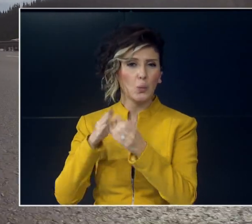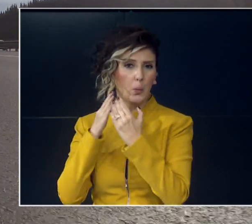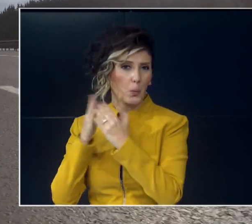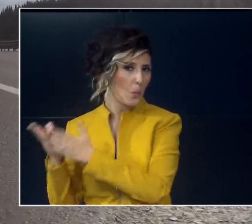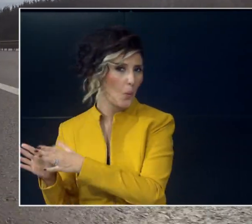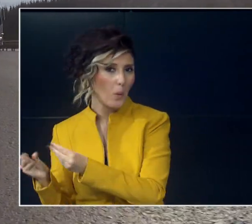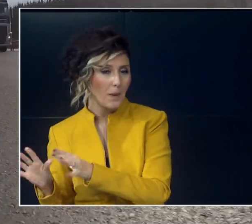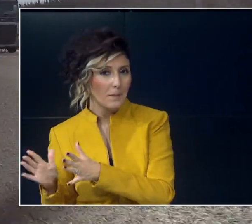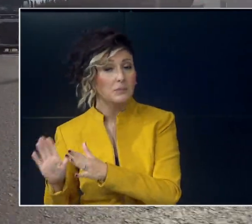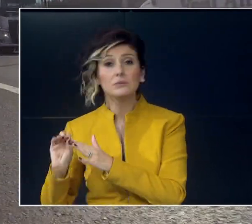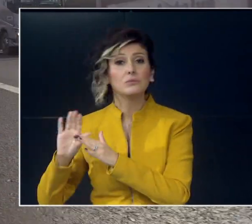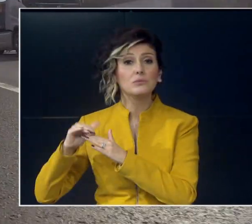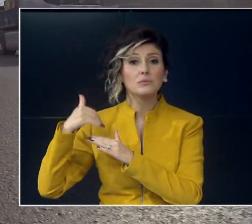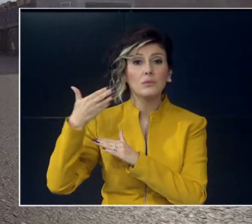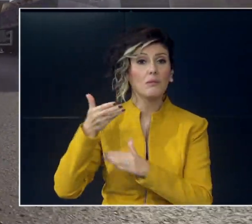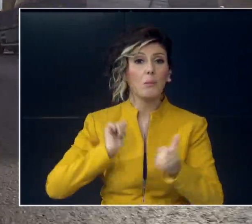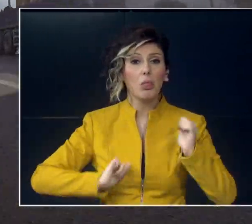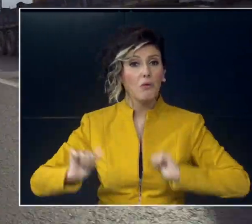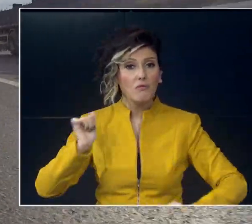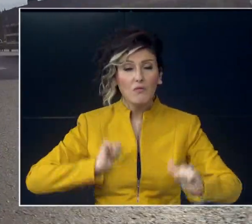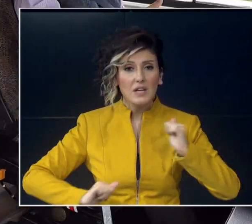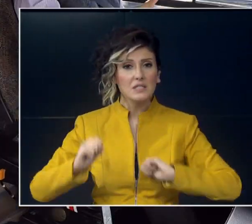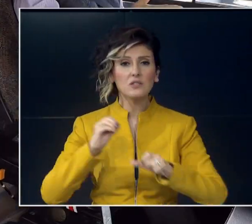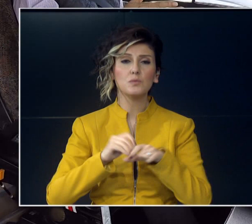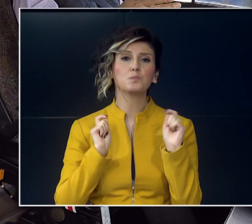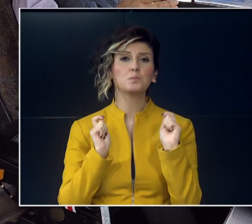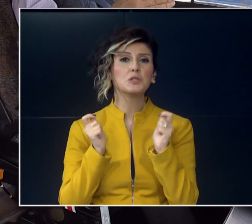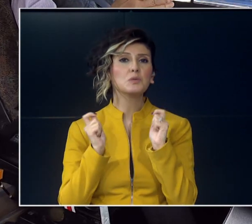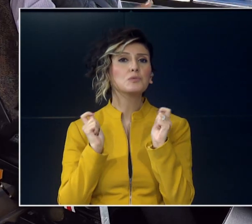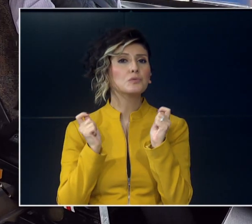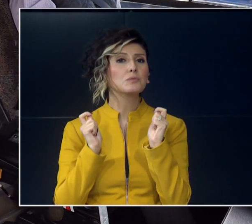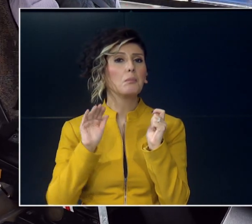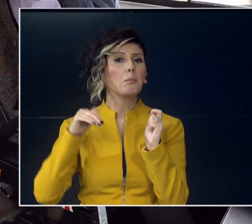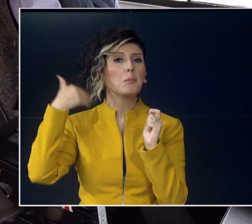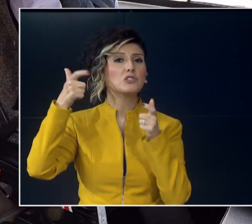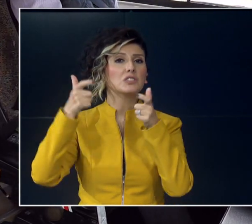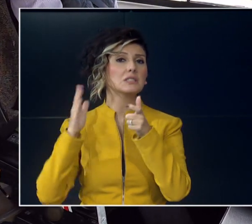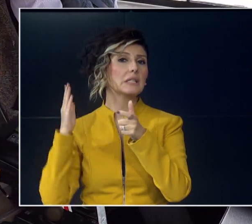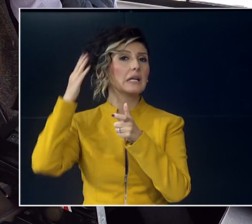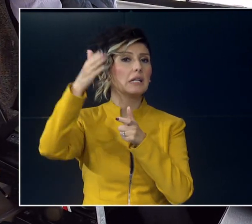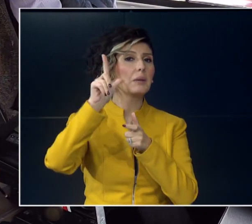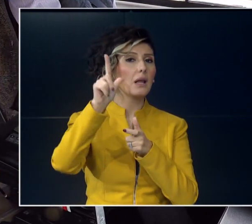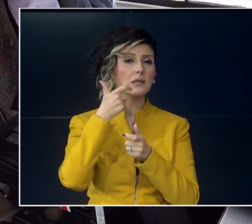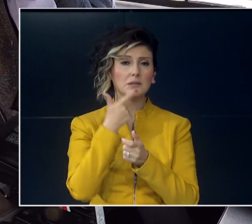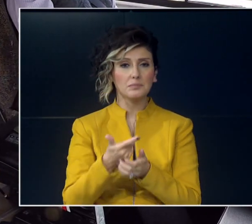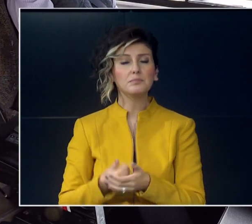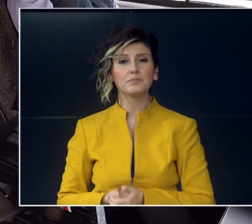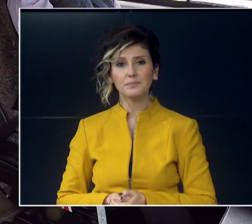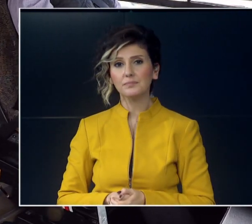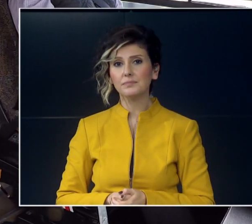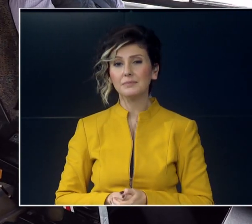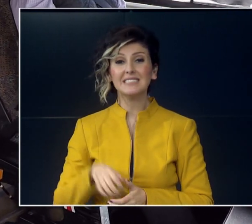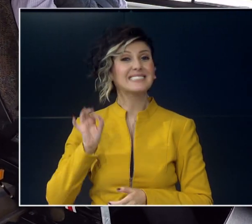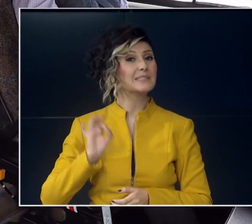okuyabilirsiniz. Ama ondan sonra üniversite için mecburen başka bir şehre gideceksiniz.